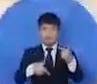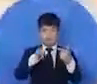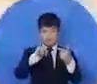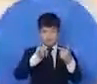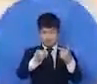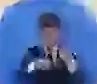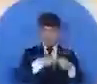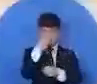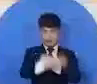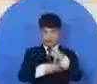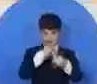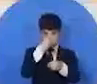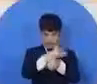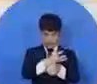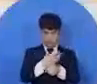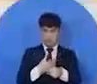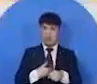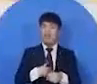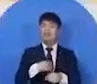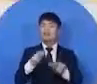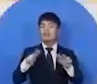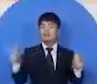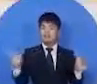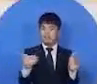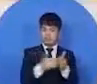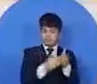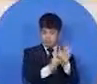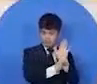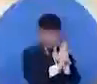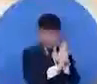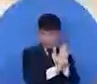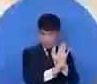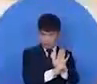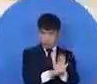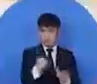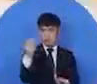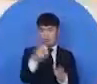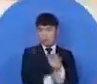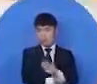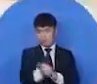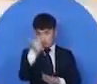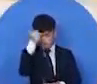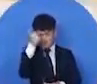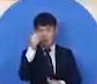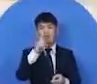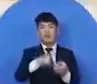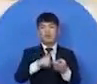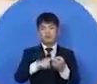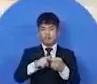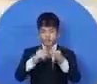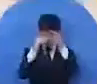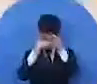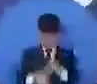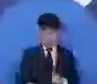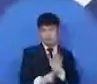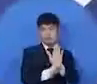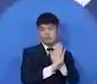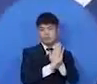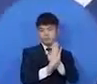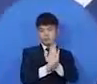맞아 구본형 찬의 시장이 기자회견을 열어 3년간의 성과와 앞으로의 시정 운영 계획에 대해 밝혔습니다